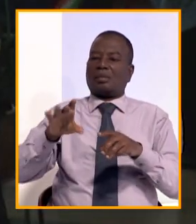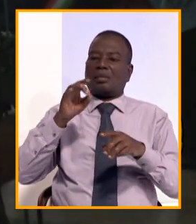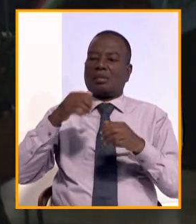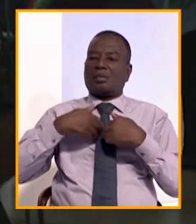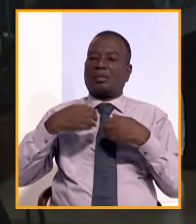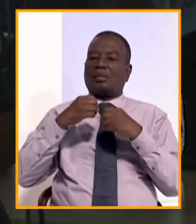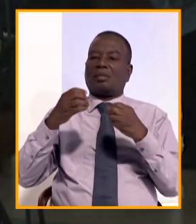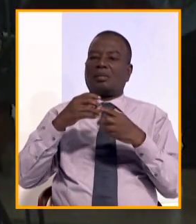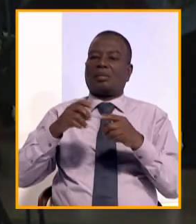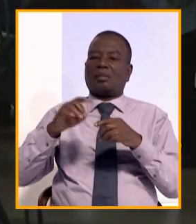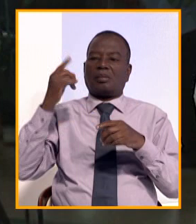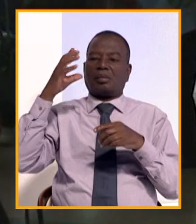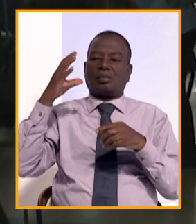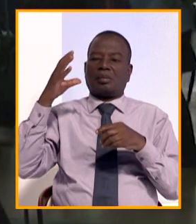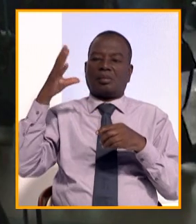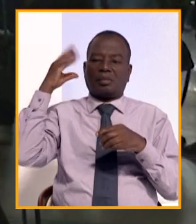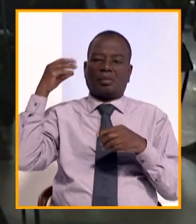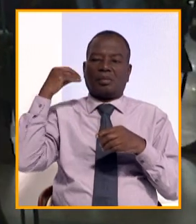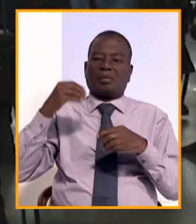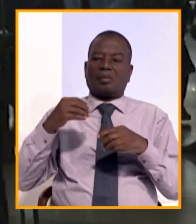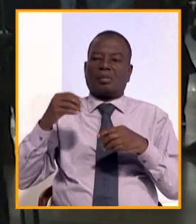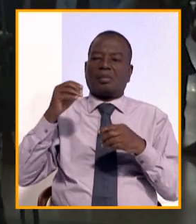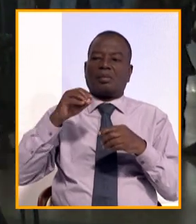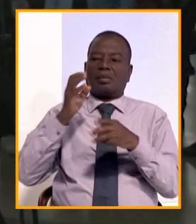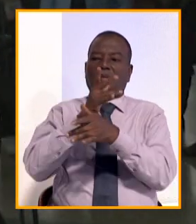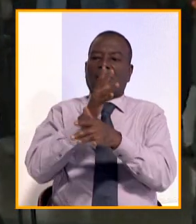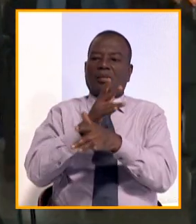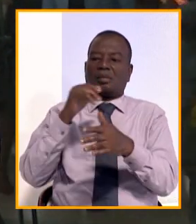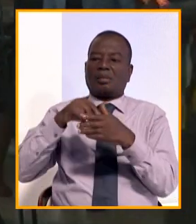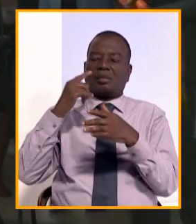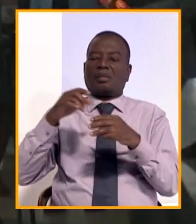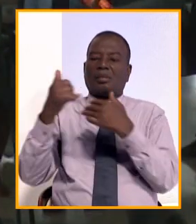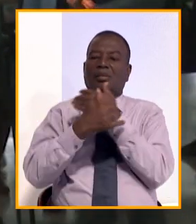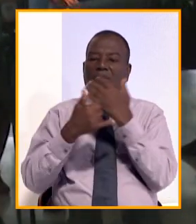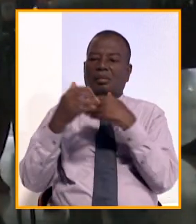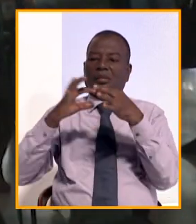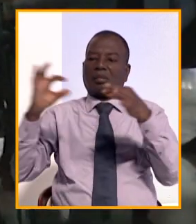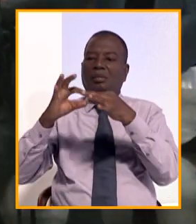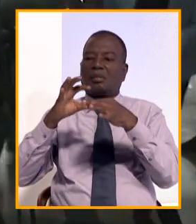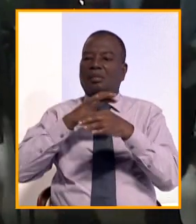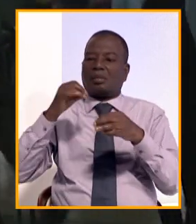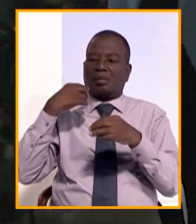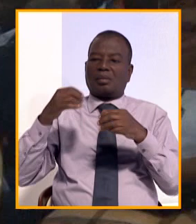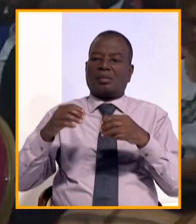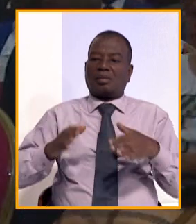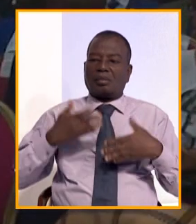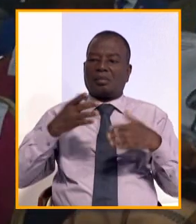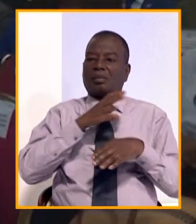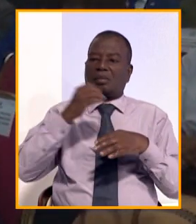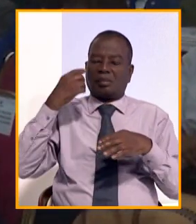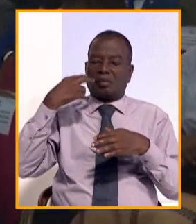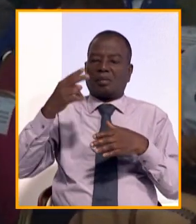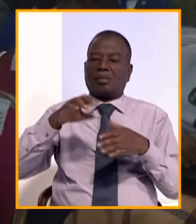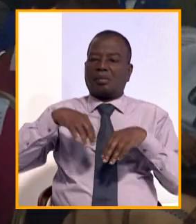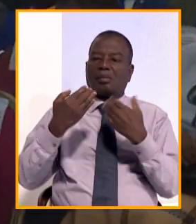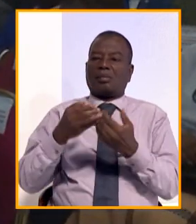différentes expériences parlementaires des deux côtés. L'Allemagne étant un pays fédéral, ça nous inspirerait de voir aussi comment leur Parlement